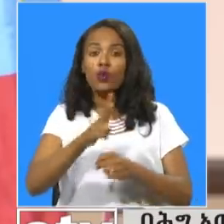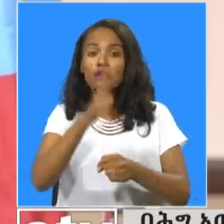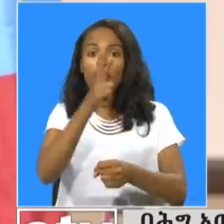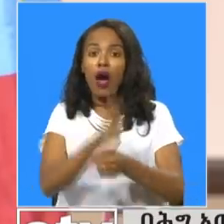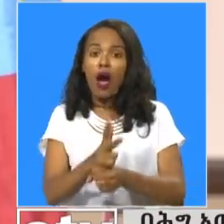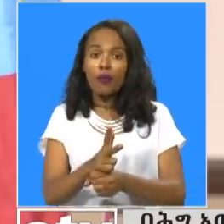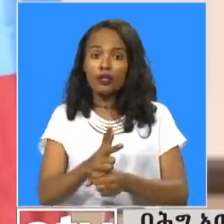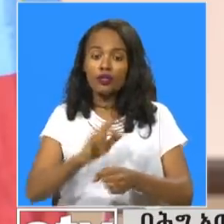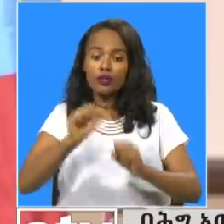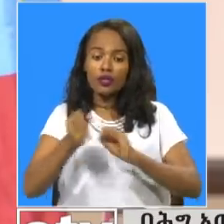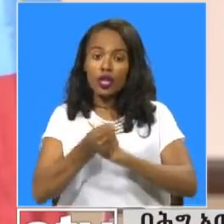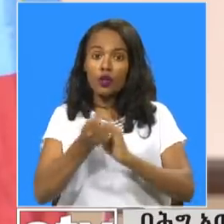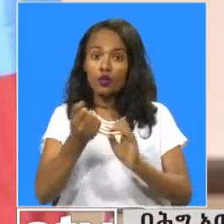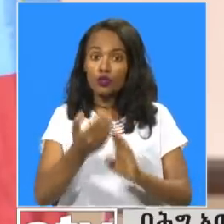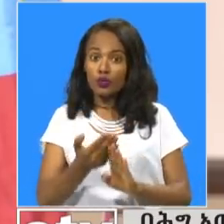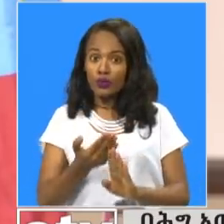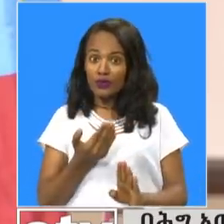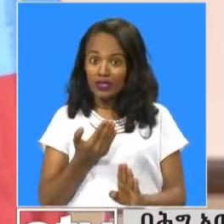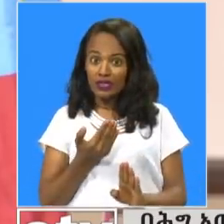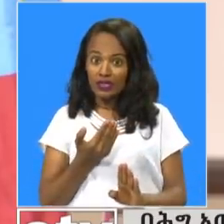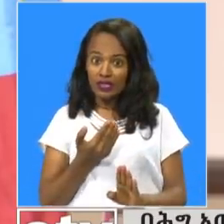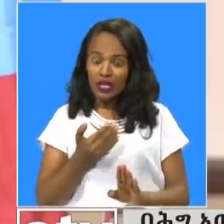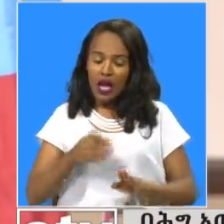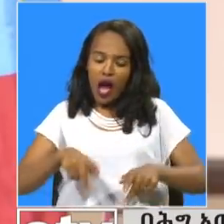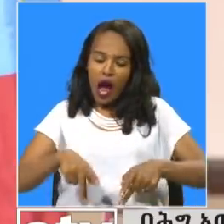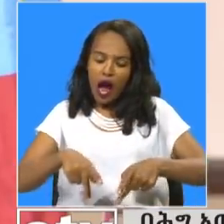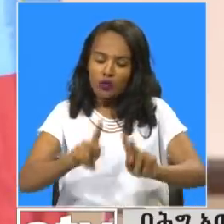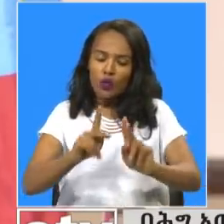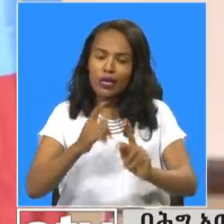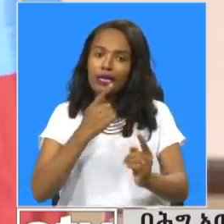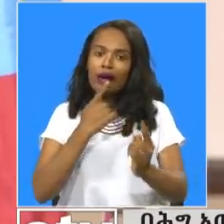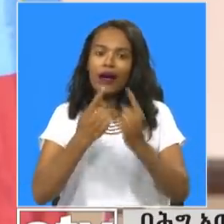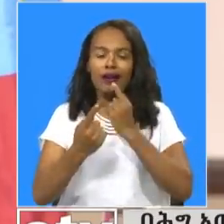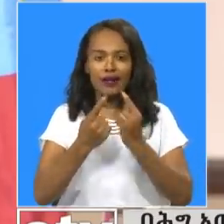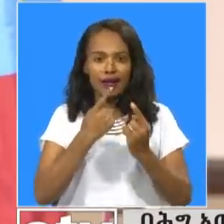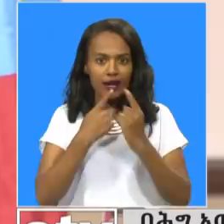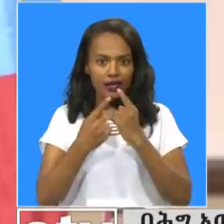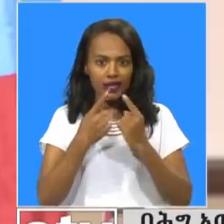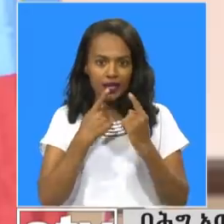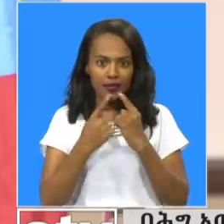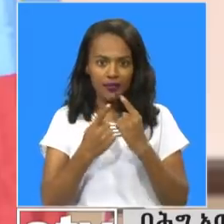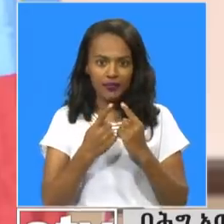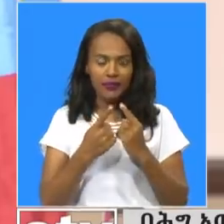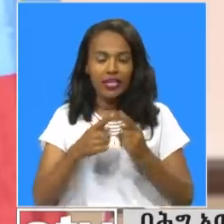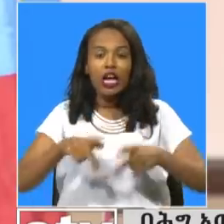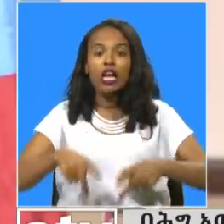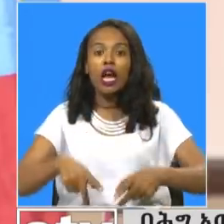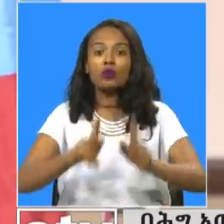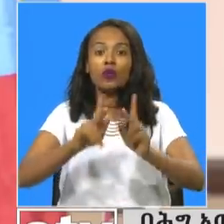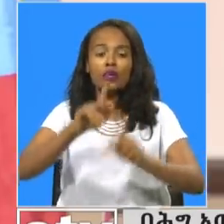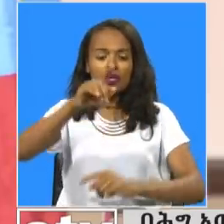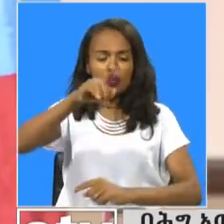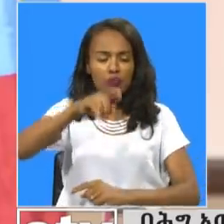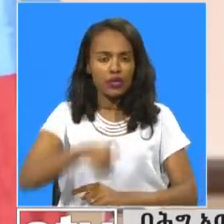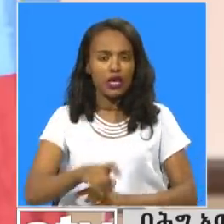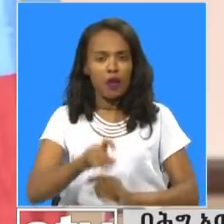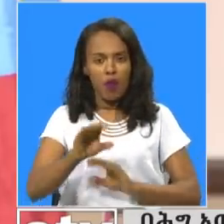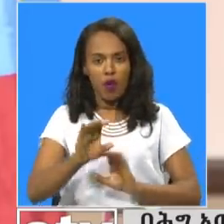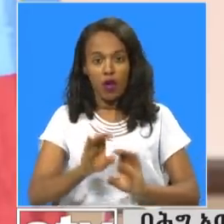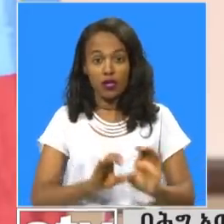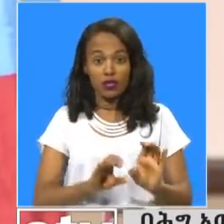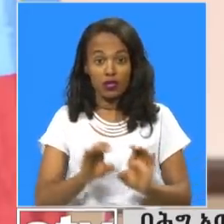ሙሉ ከለውጡ በፊት አርሶ አደር አነጋግረን ለአርሶ አደር የሚገባውን